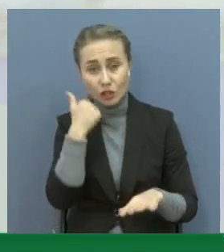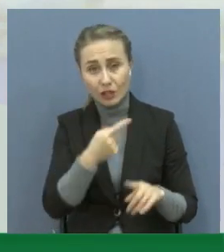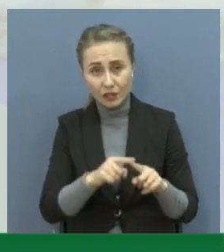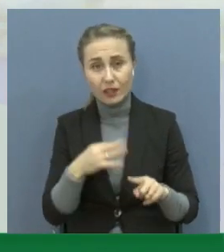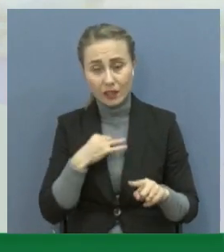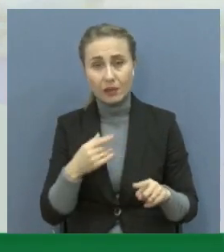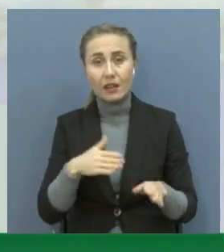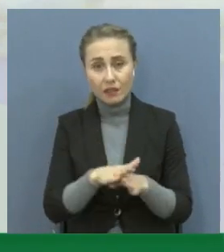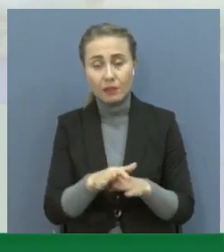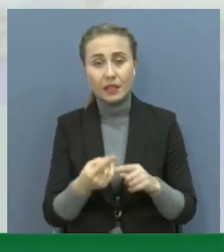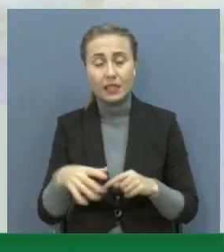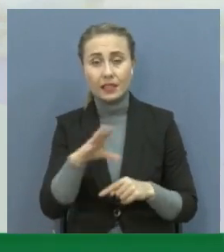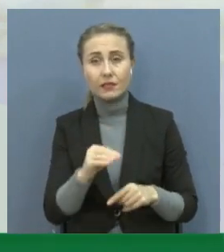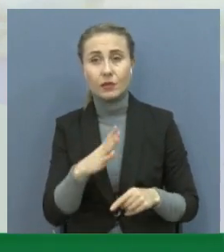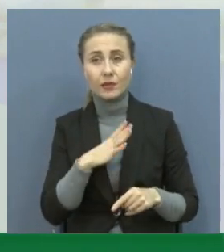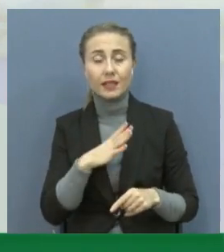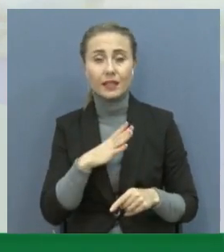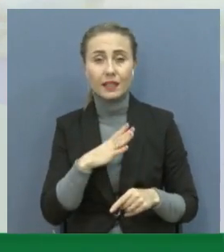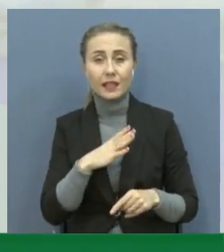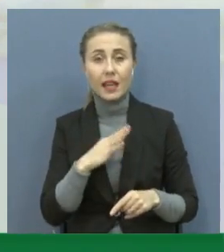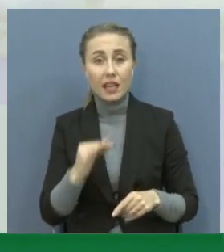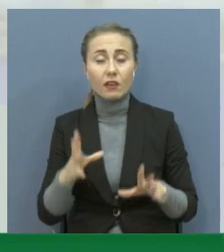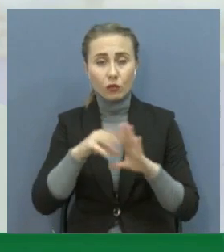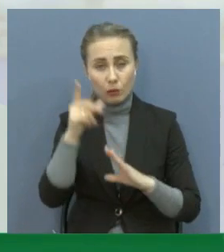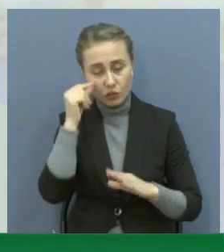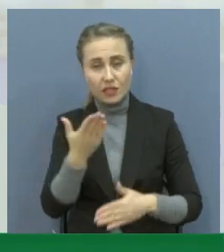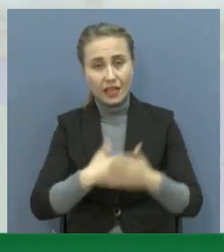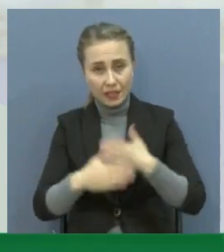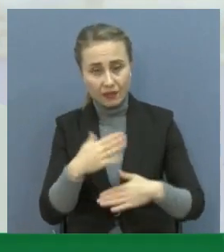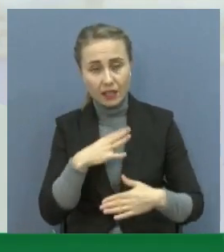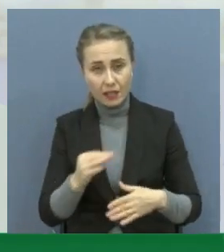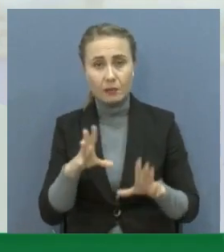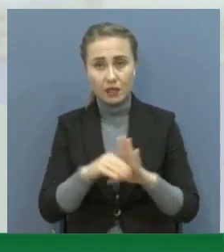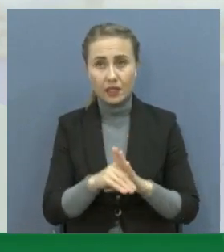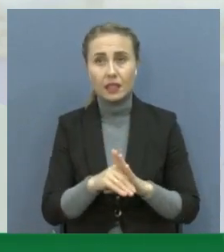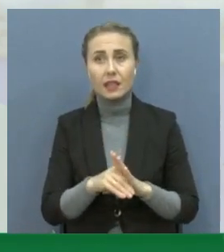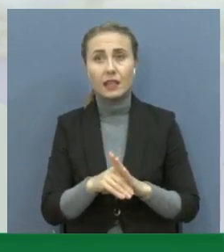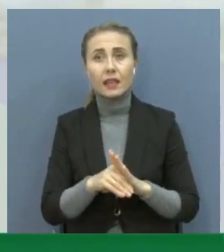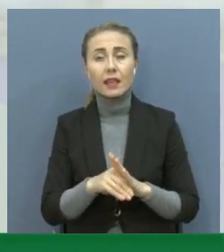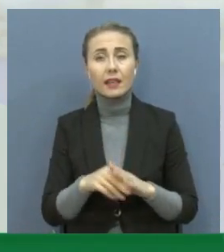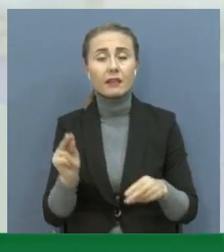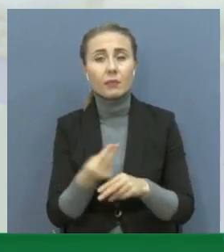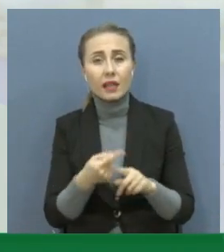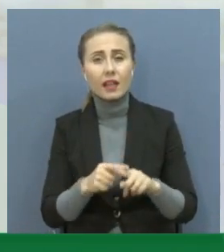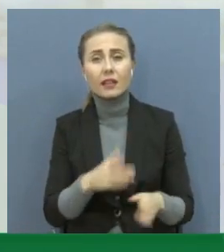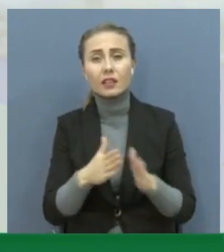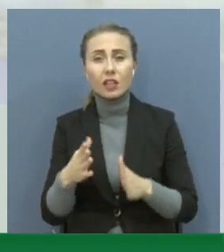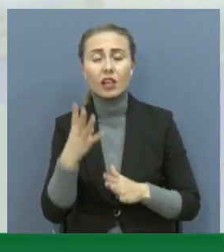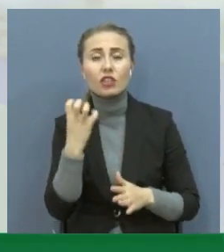заметны населения по лечению инвалидов. В 2019 году сумма затрат на средства реабилитации инвалидов